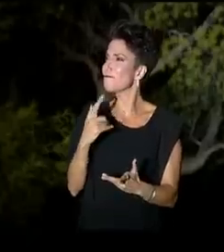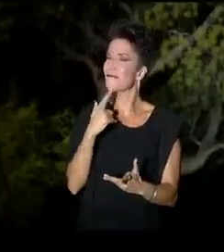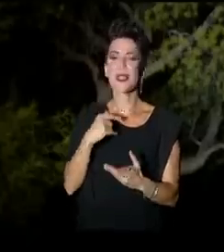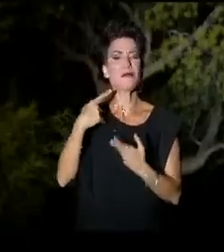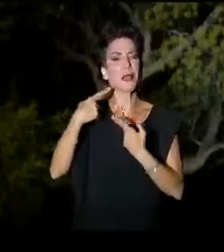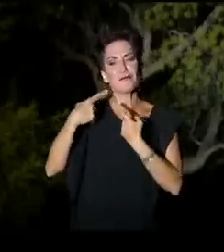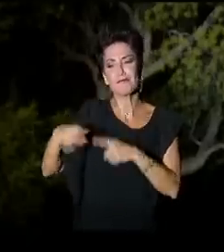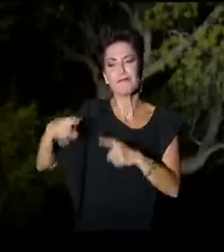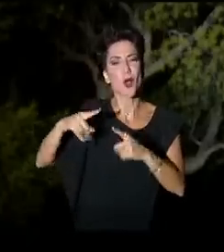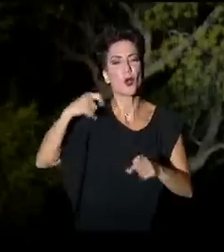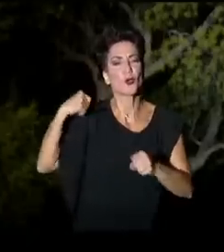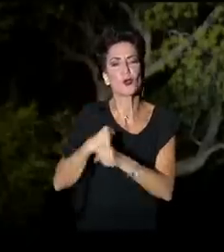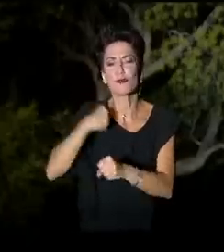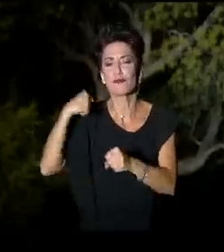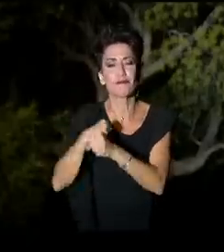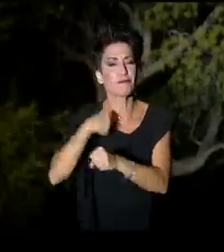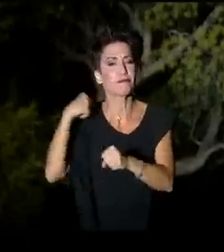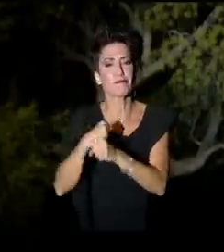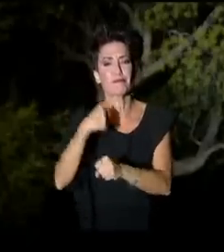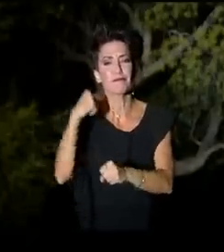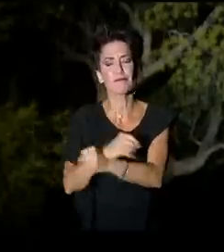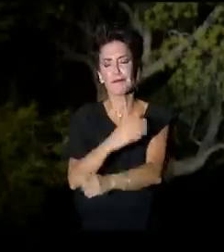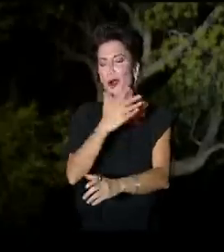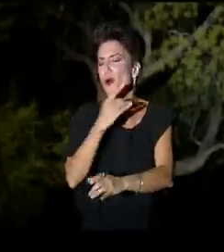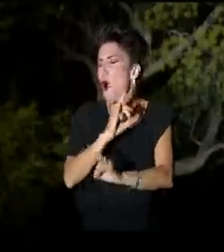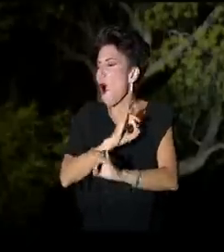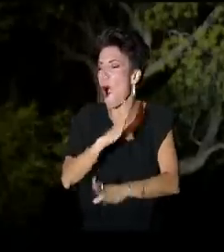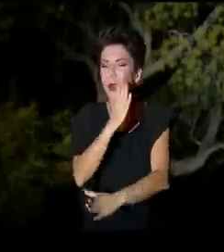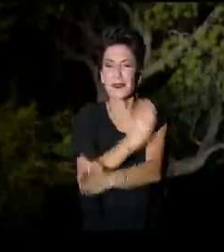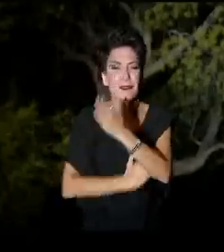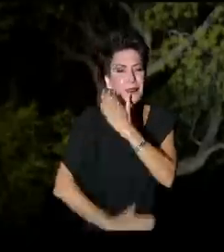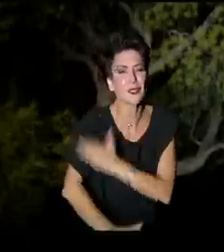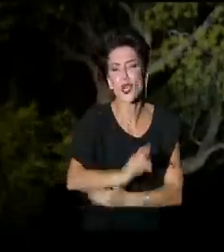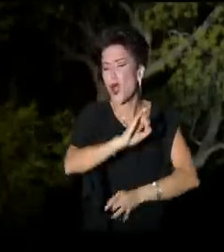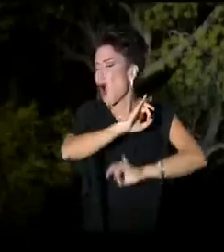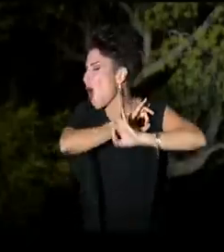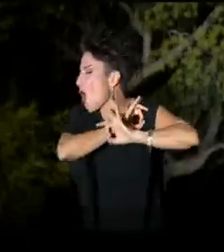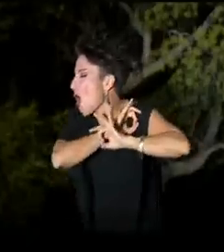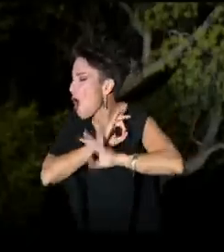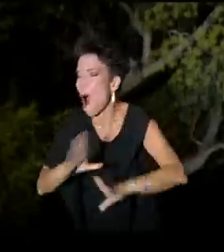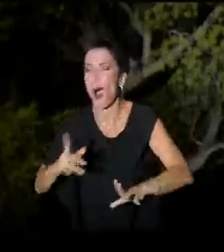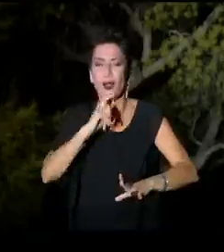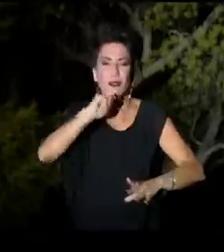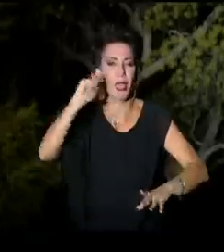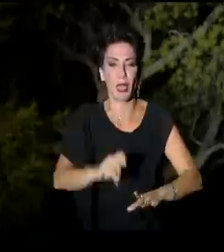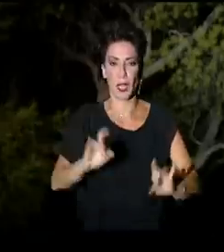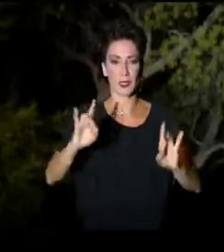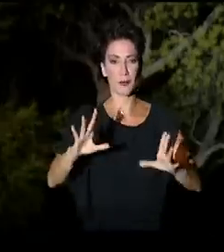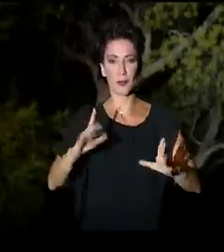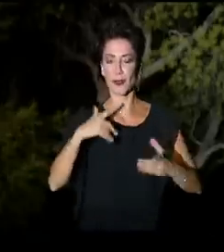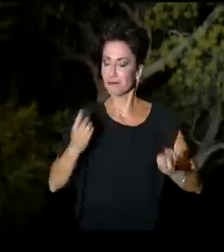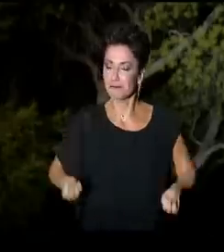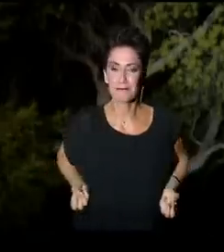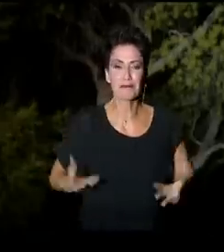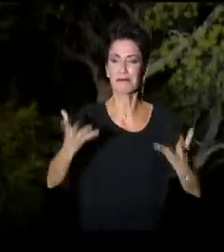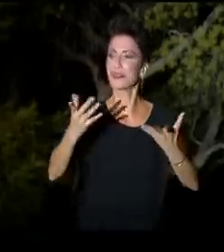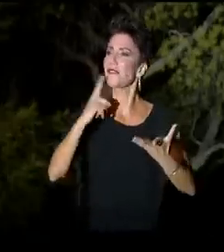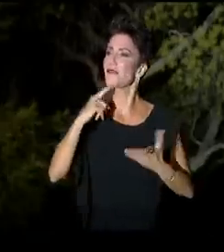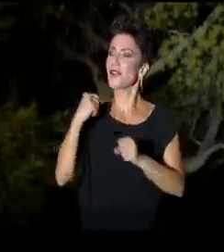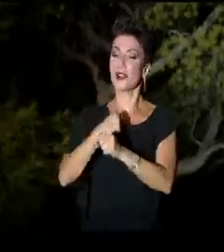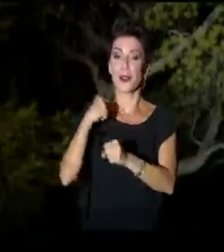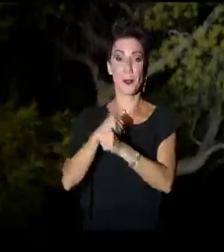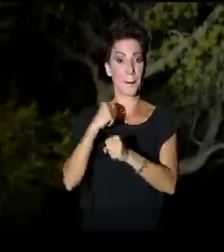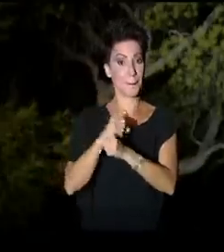άλλους δούλεψαν άοχνα να φέρουν σε πέρας το έργο αυτό, καθώς και τη σημερινή τελετή εντός